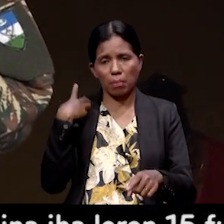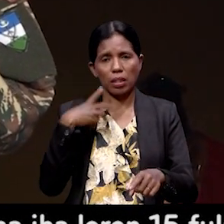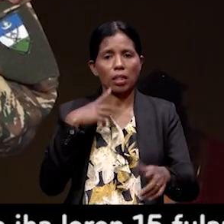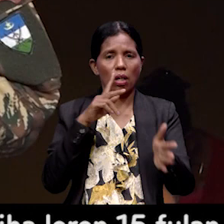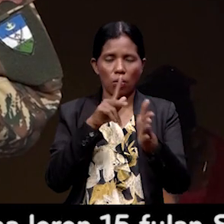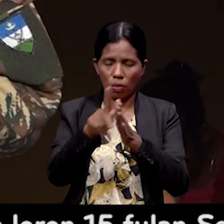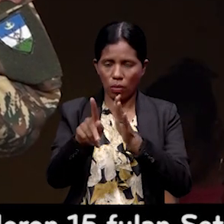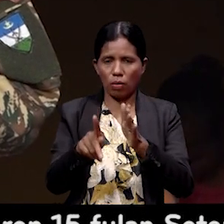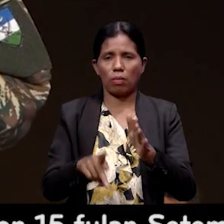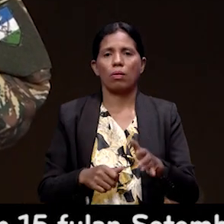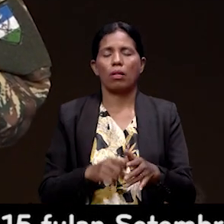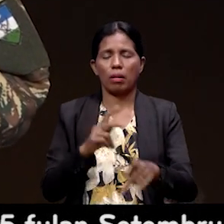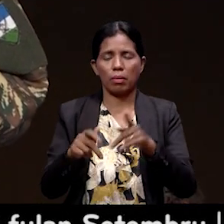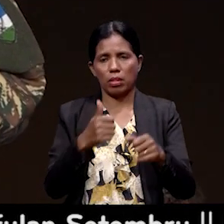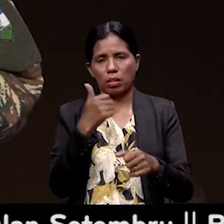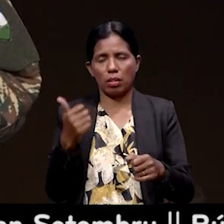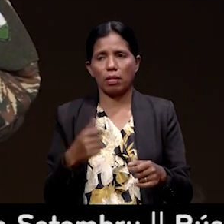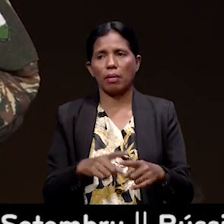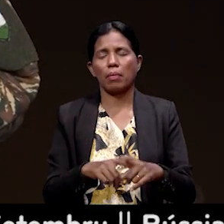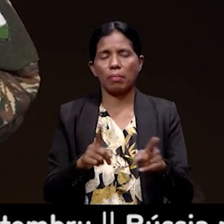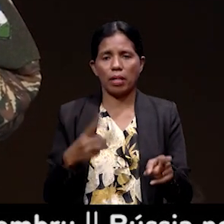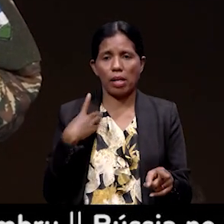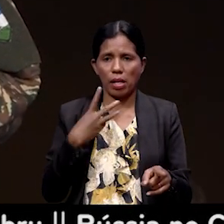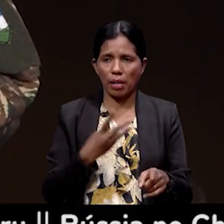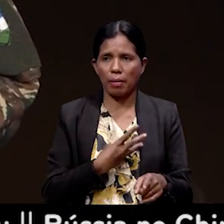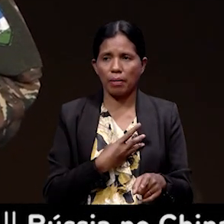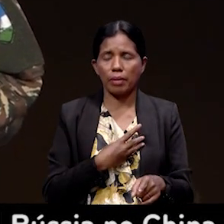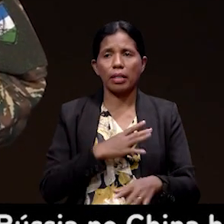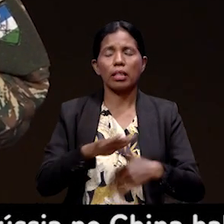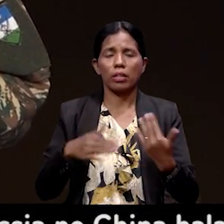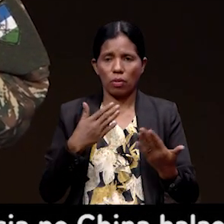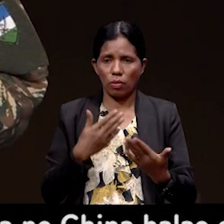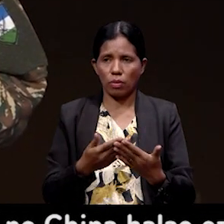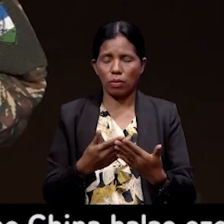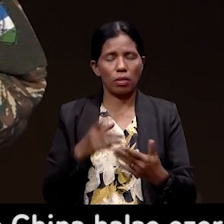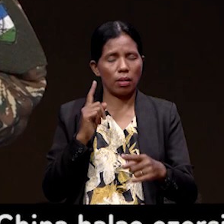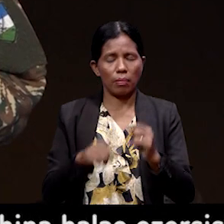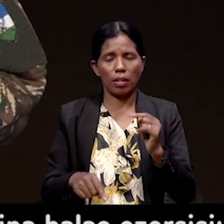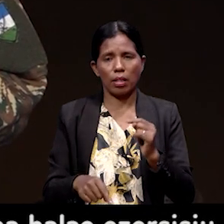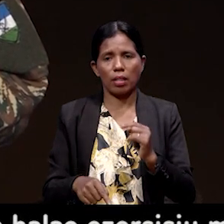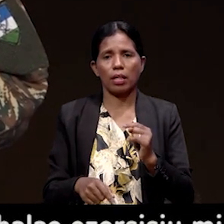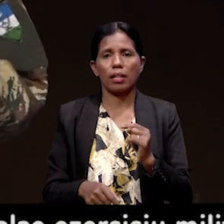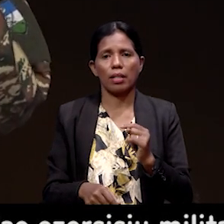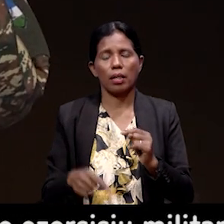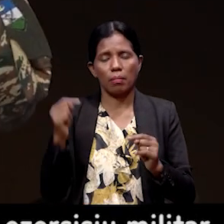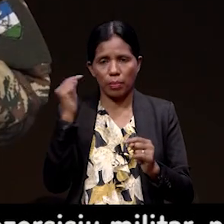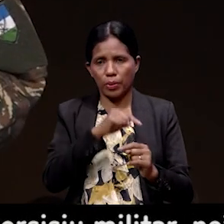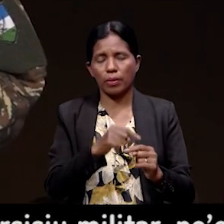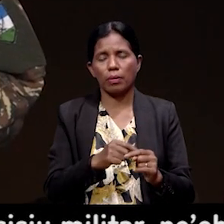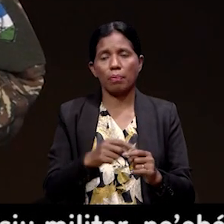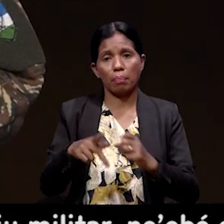jenai ma kita hewai mal. Mas Ami, kita hot, kita label nega. Fretilin